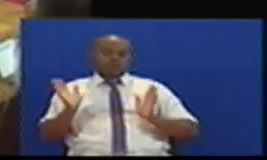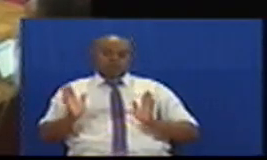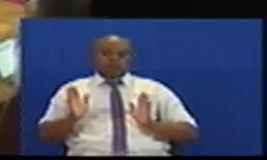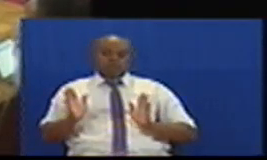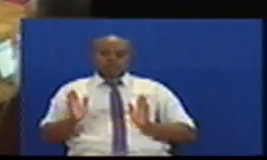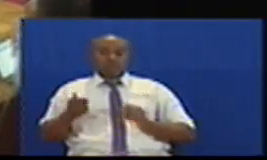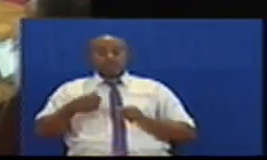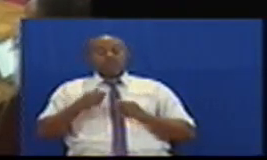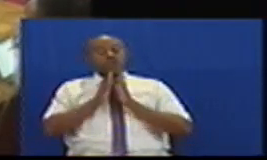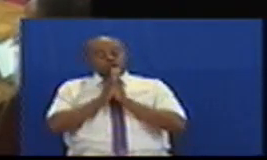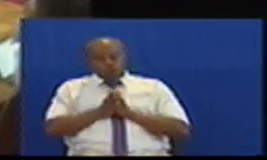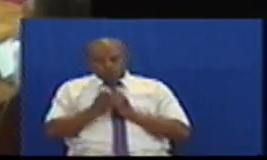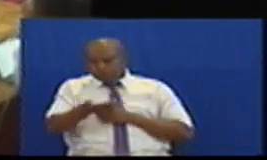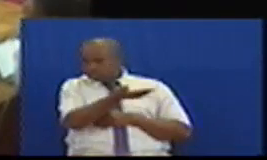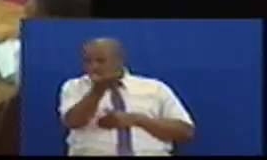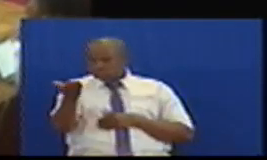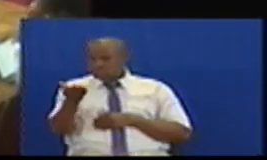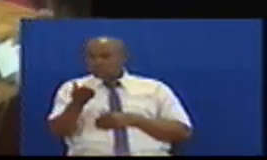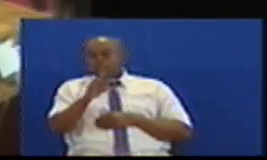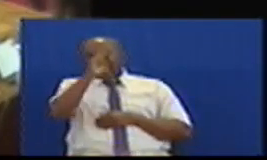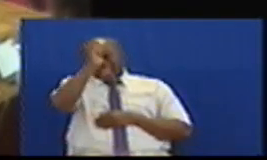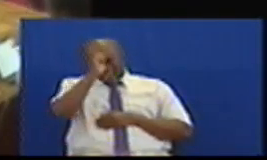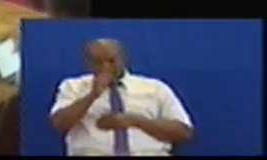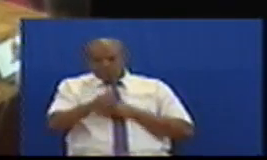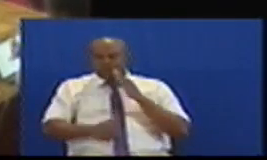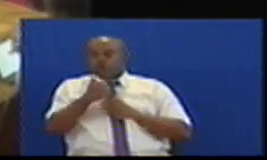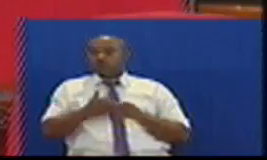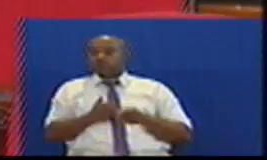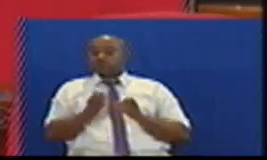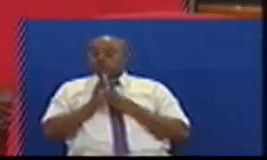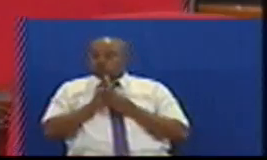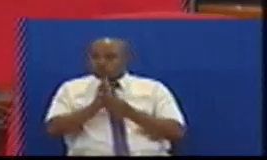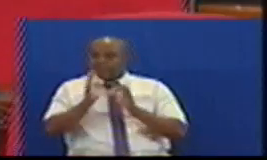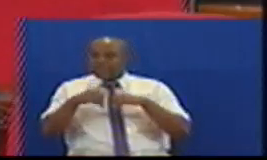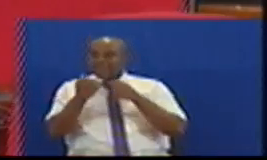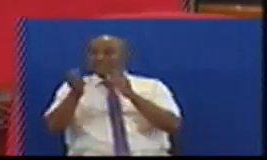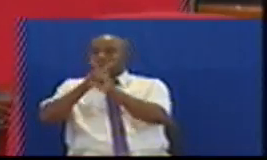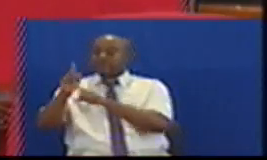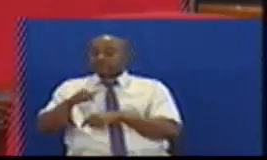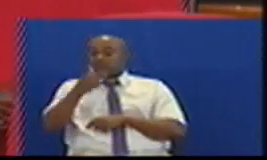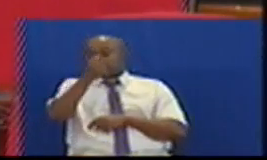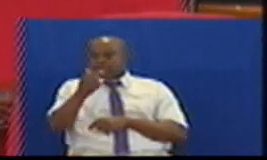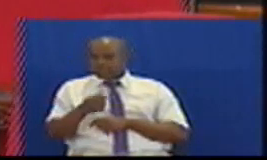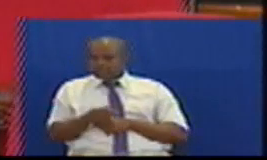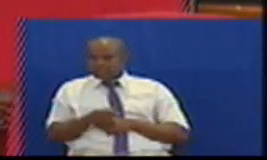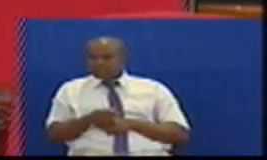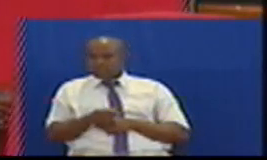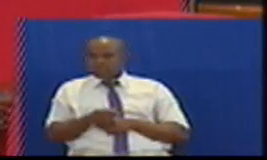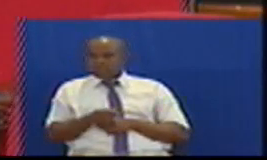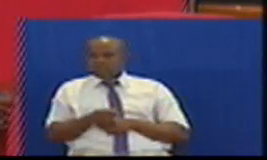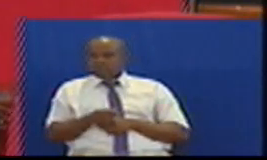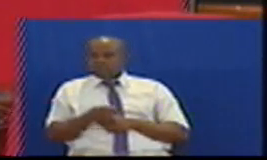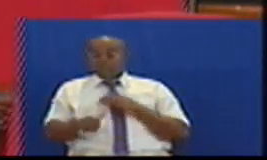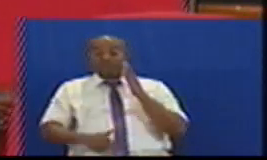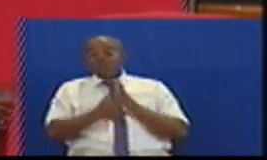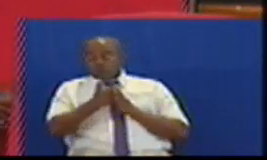nataka niombe wenzangu tuheshimu sana viongozi wanaongoza mamlaka kama taasisi mbalimbali za nchi yetu. Wakiwemo viongozi wetu kutoka